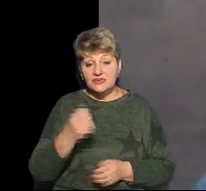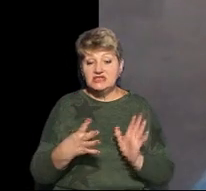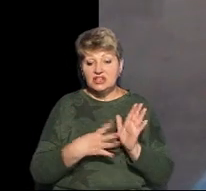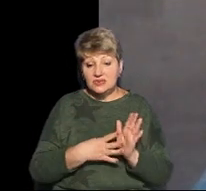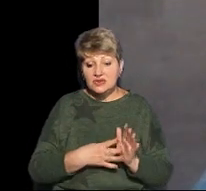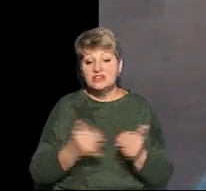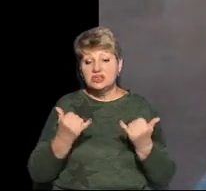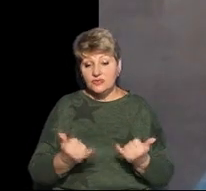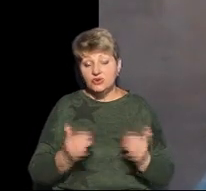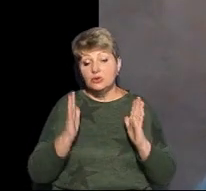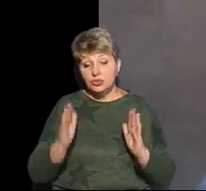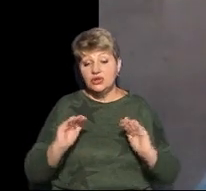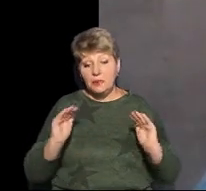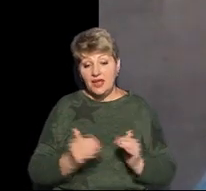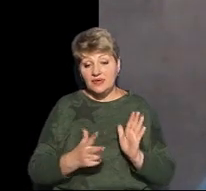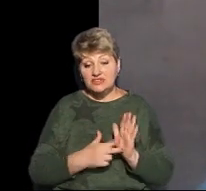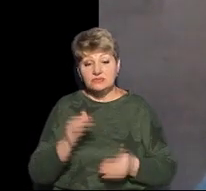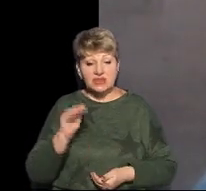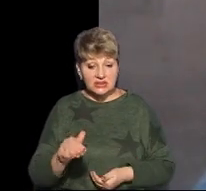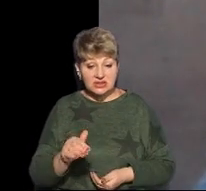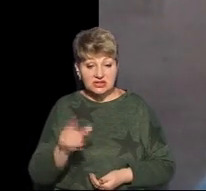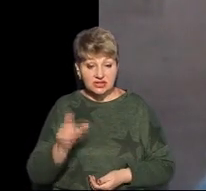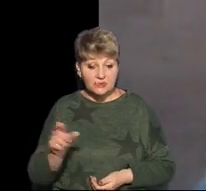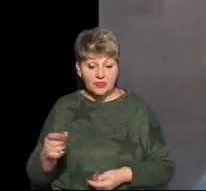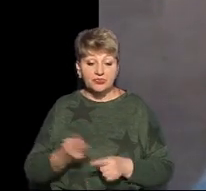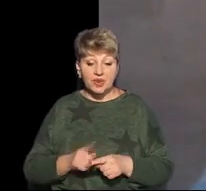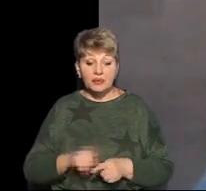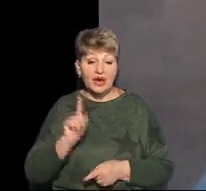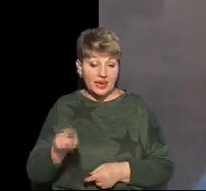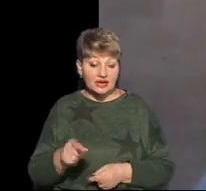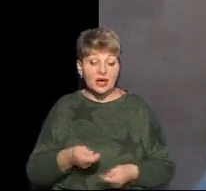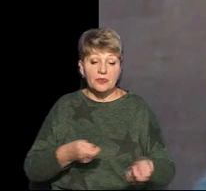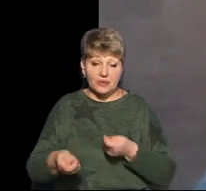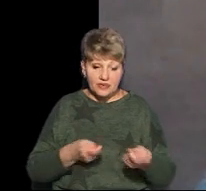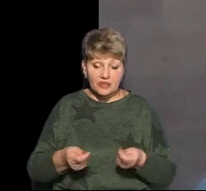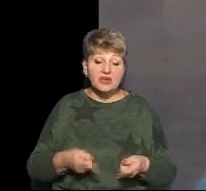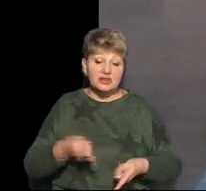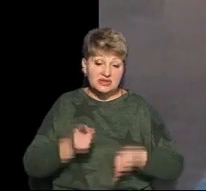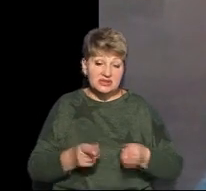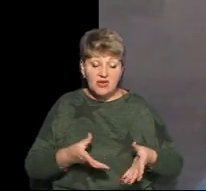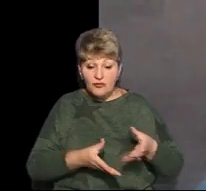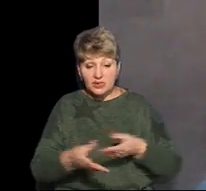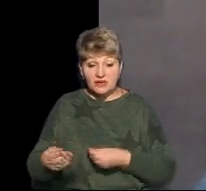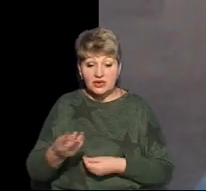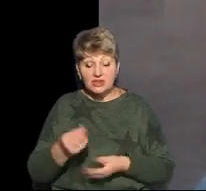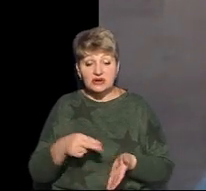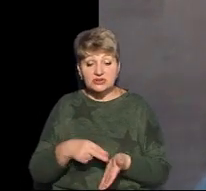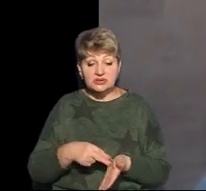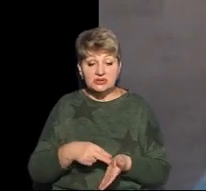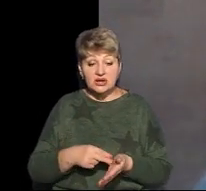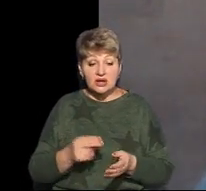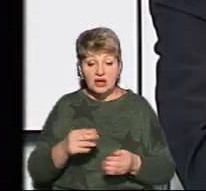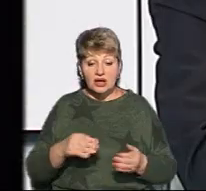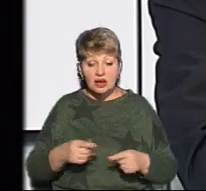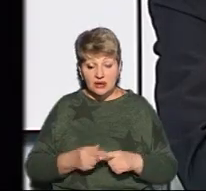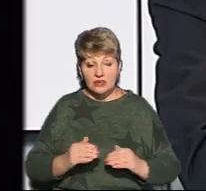я думаю, це буде менше 8 тисяч. Тому навіть цей чинник, він, звісно, повпливає на величину тарифу. Як ви знаєте,